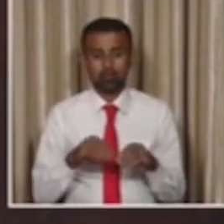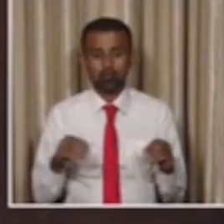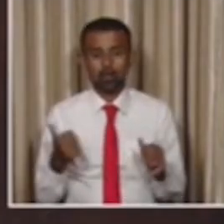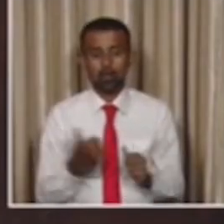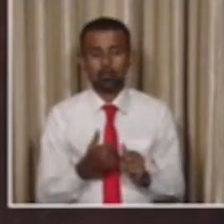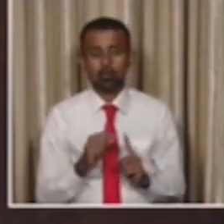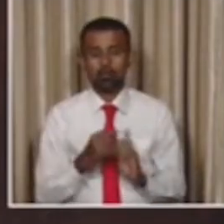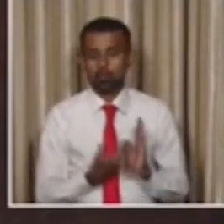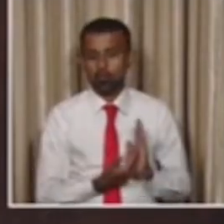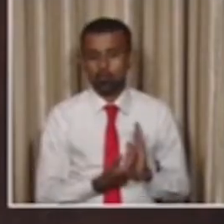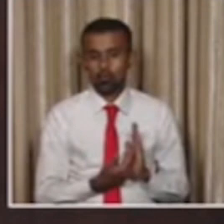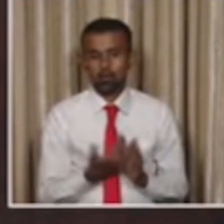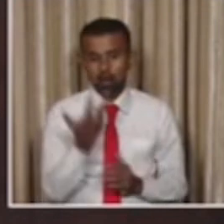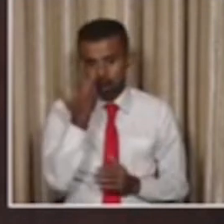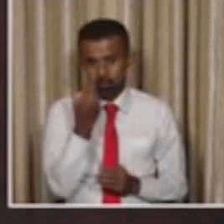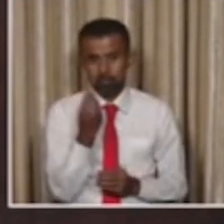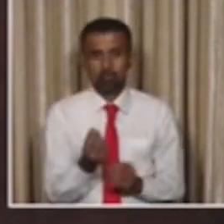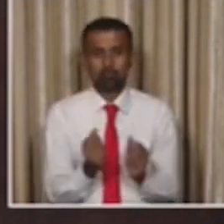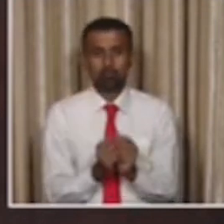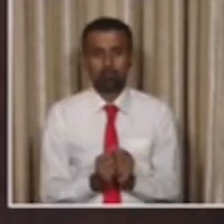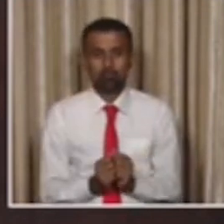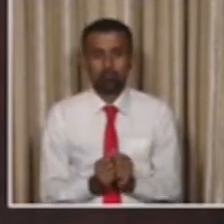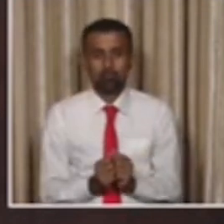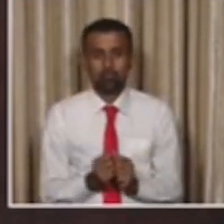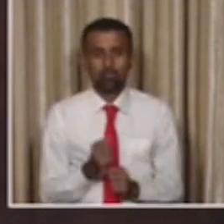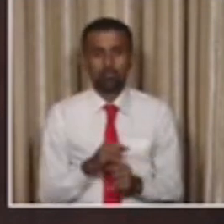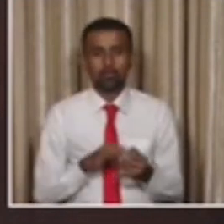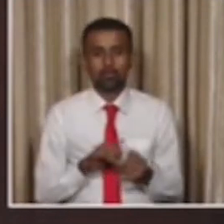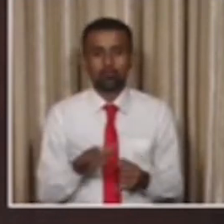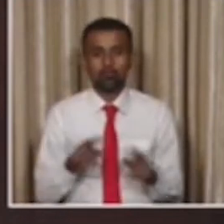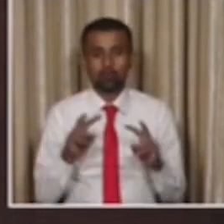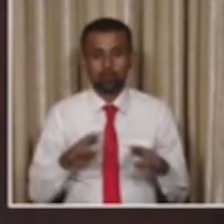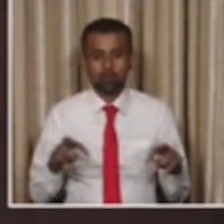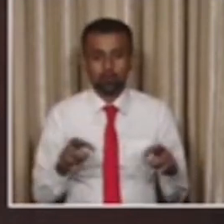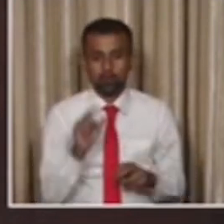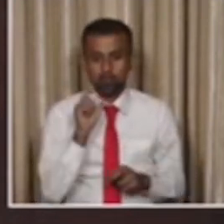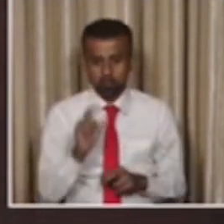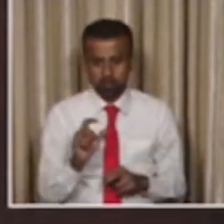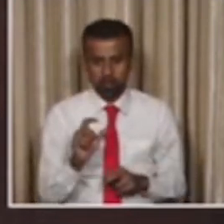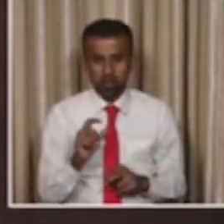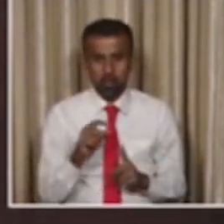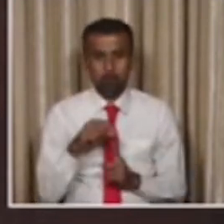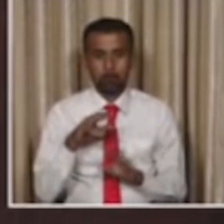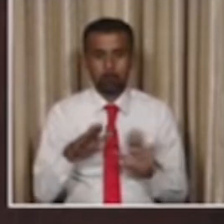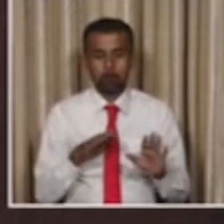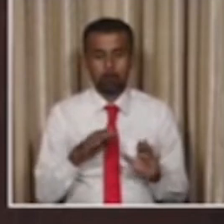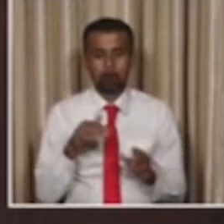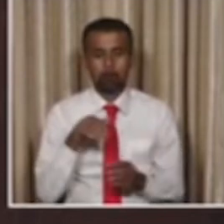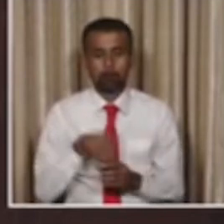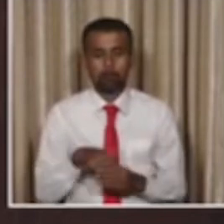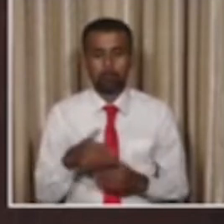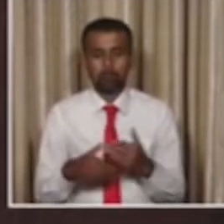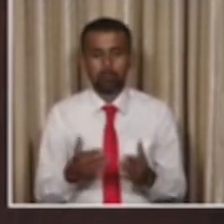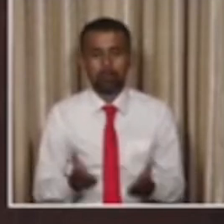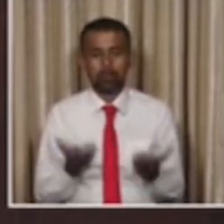නවීකරණ වැඩසටහන සහල් බෙදා දීමේ වැඩසටහන ග්‍රාමීය මට්ටමින් අධීක්ෂණය කරන්න පළාත් පාලන ආයතන හරහා ක්‍රියාත්මක කරන්න